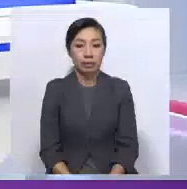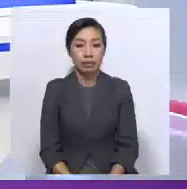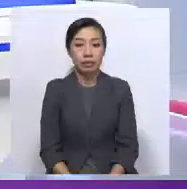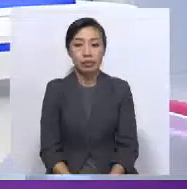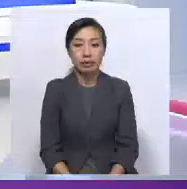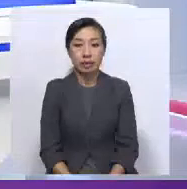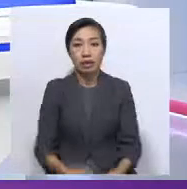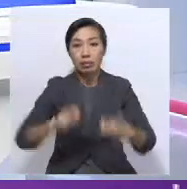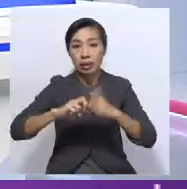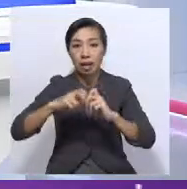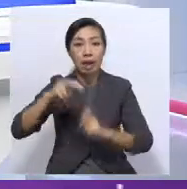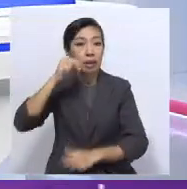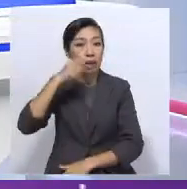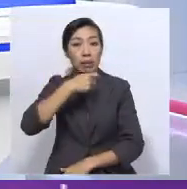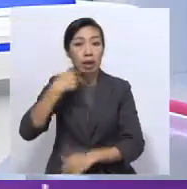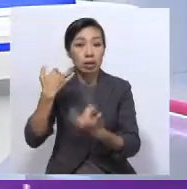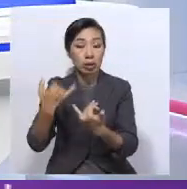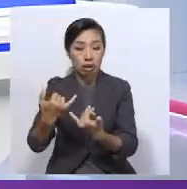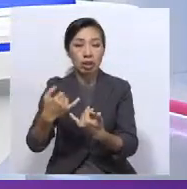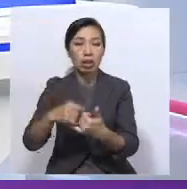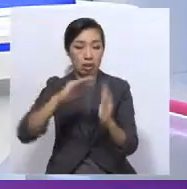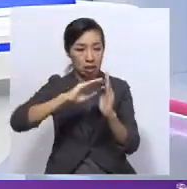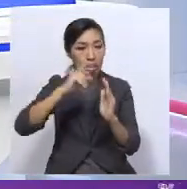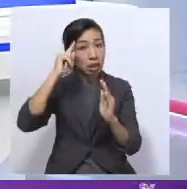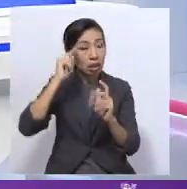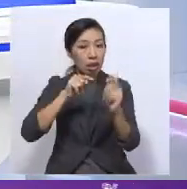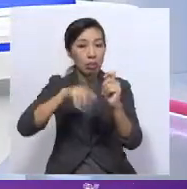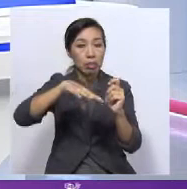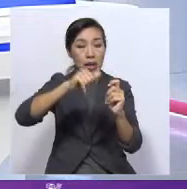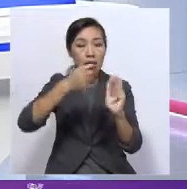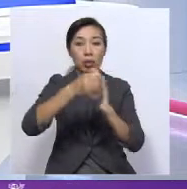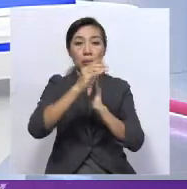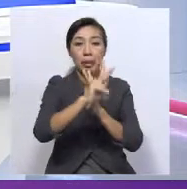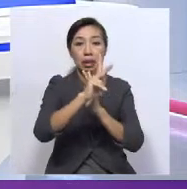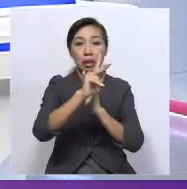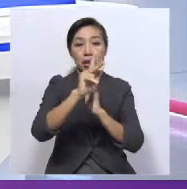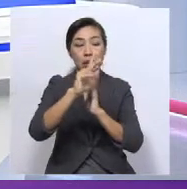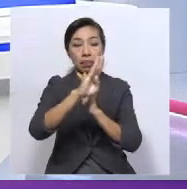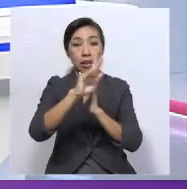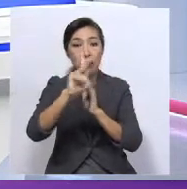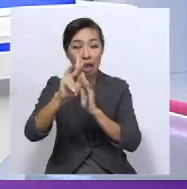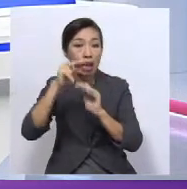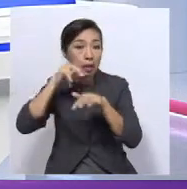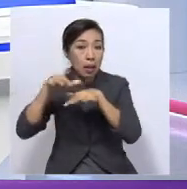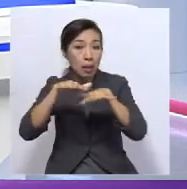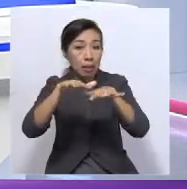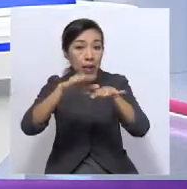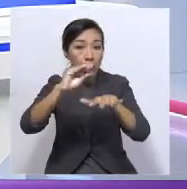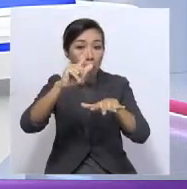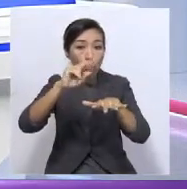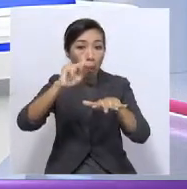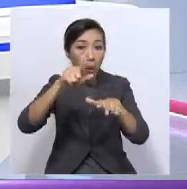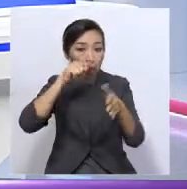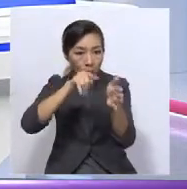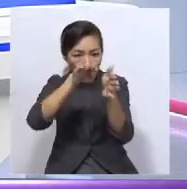ส่วนสถานการณ์ภัยแล้งตอนนี้นะครับน้ำในแม่น้ำคงที่อำเภอเมืองบึงกาฬจังหวัดบึงกาฬนะครับตอนนี้ต่ำสุดในรอบปีแล้วนะ